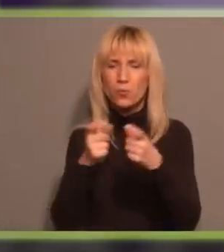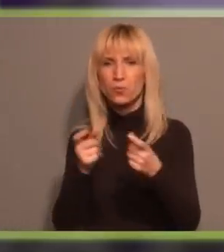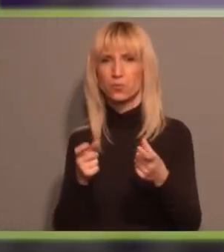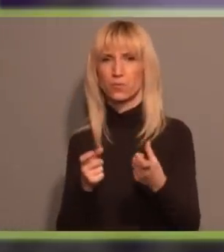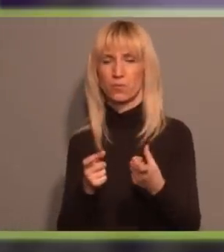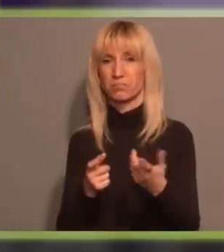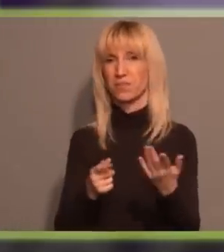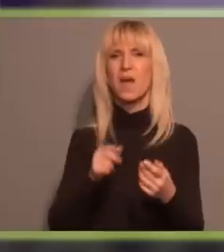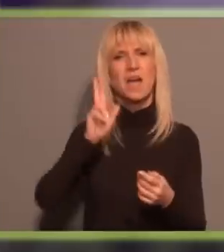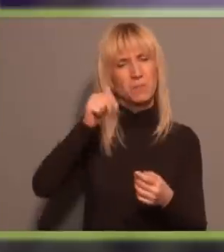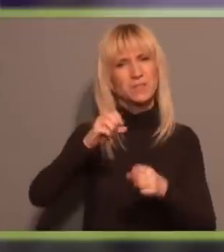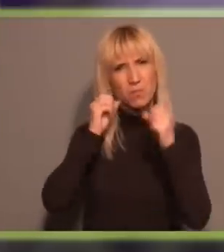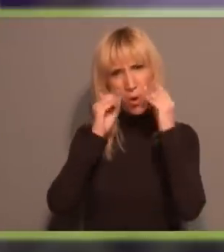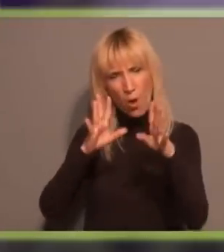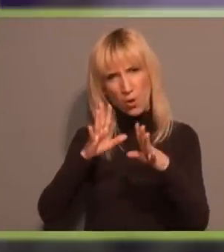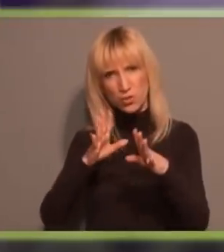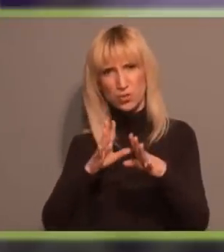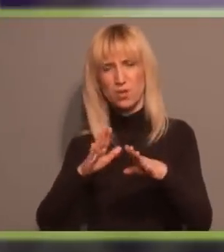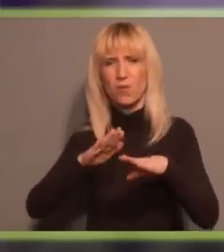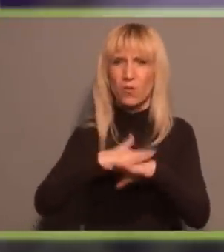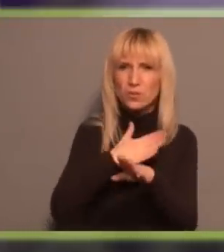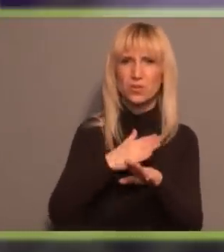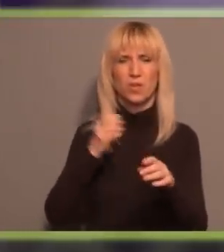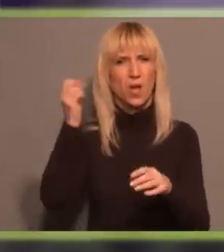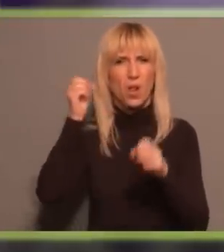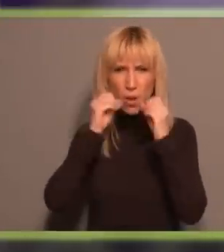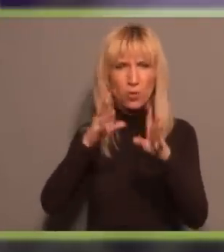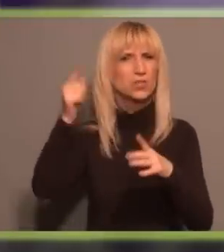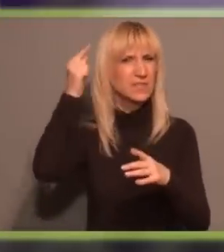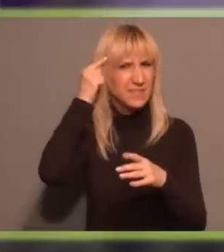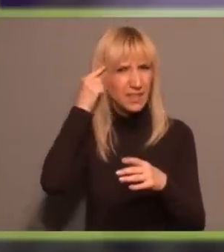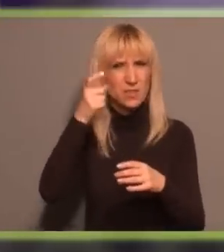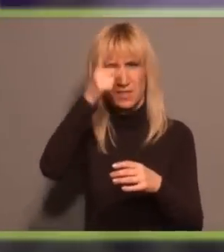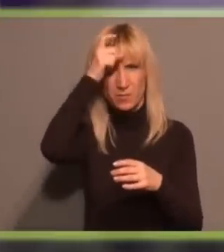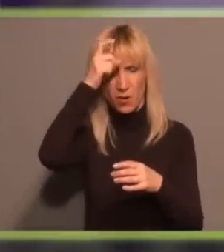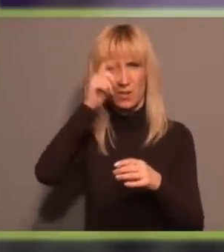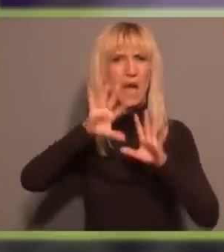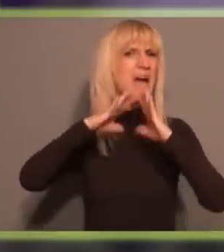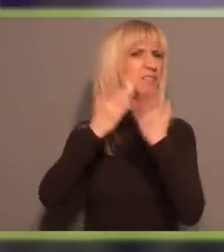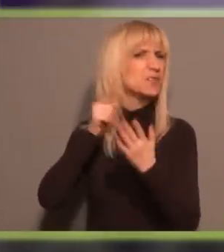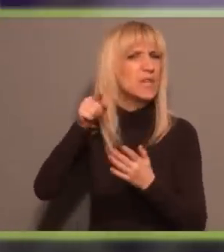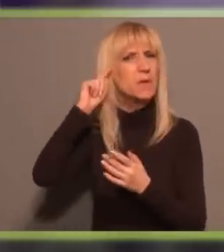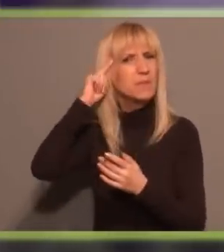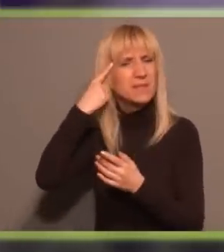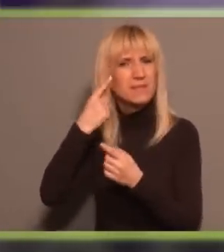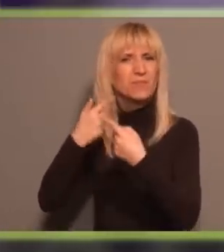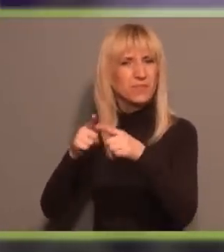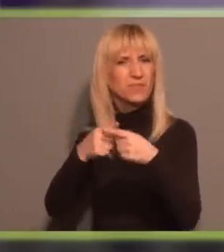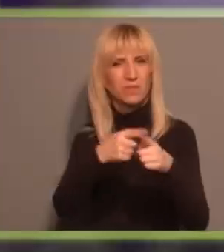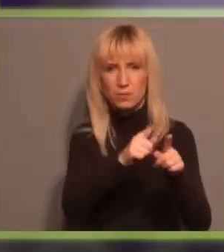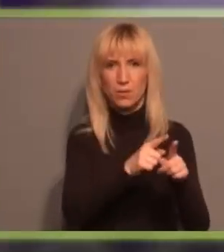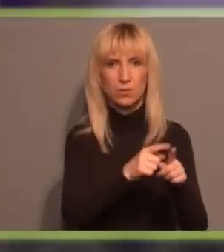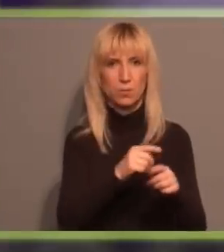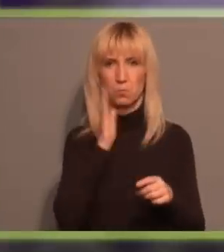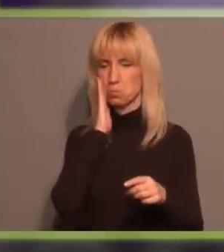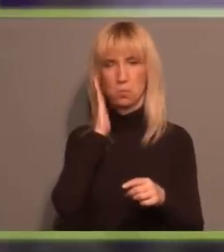memorije u Beogradu i onda ne mogu da kažem, znaš, ono, jer svi misle da sam ja drugčiji sveta, kad sam u Americi